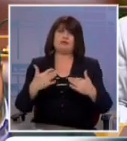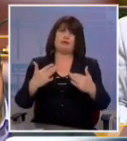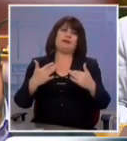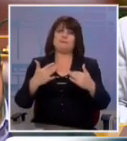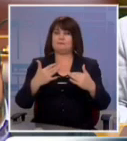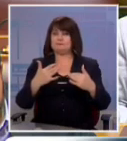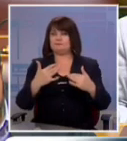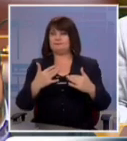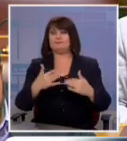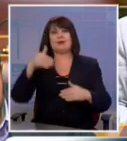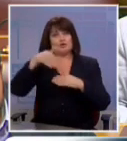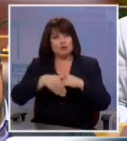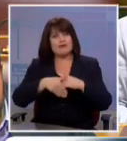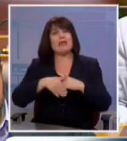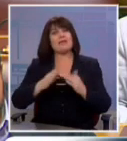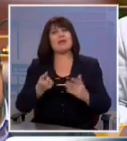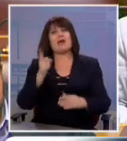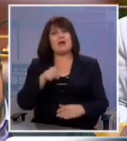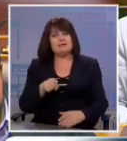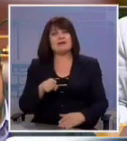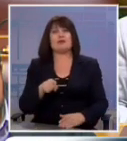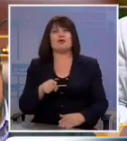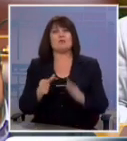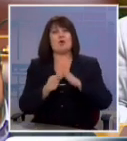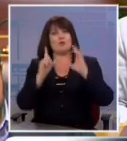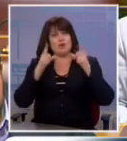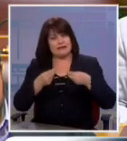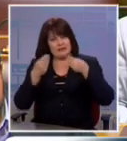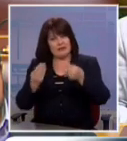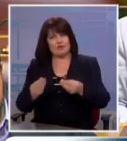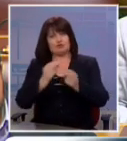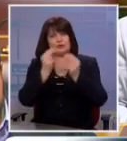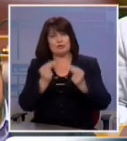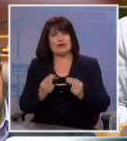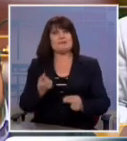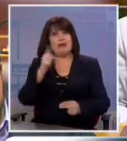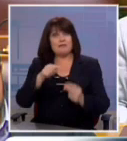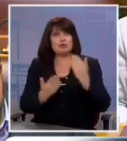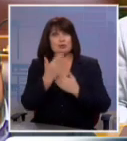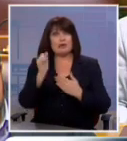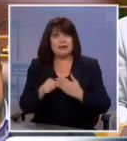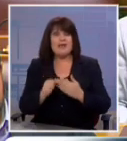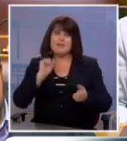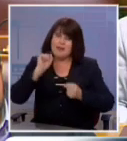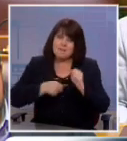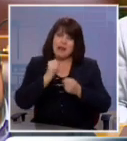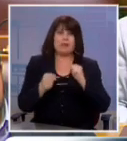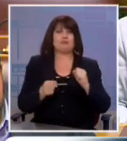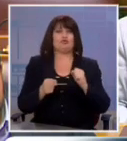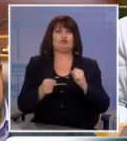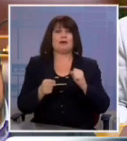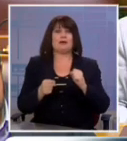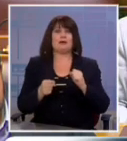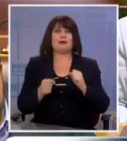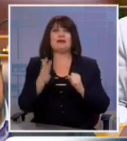ναι το βράδυ αργά ή αύριο που θα πάει το θέμα στον Πρόεδρο της Δημοκρατίας, ναι από αύριο το πρωί, θα αγωνιστούμε για να